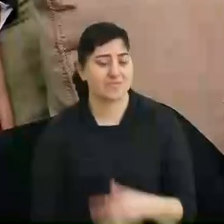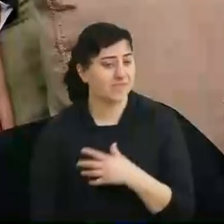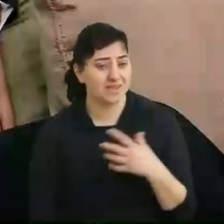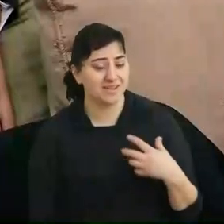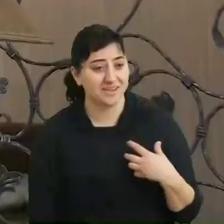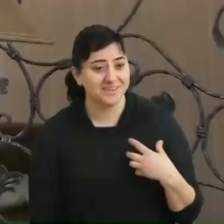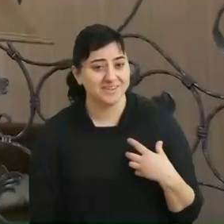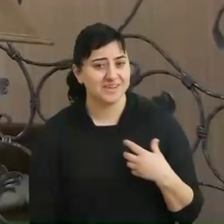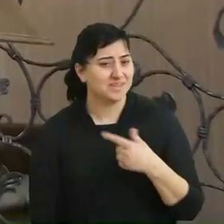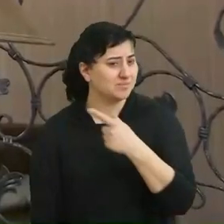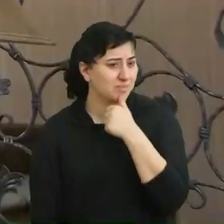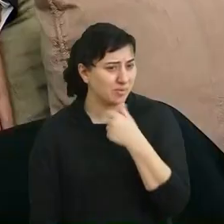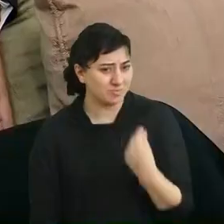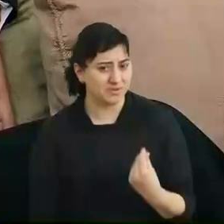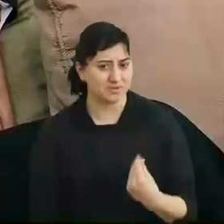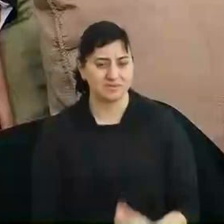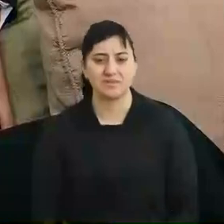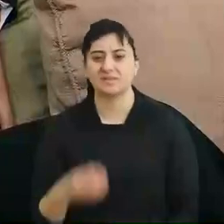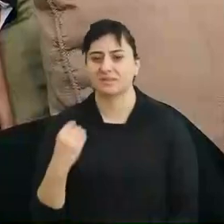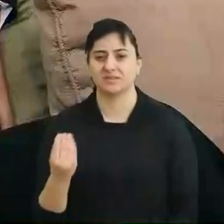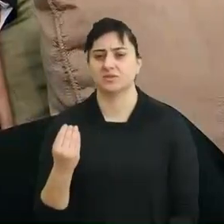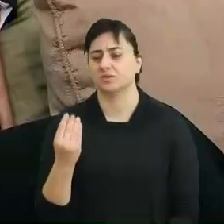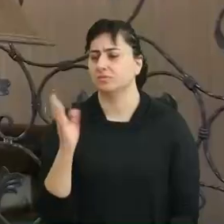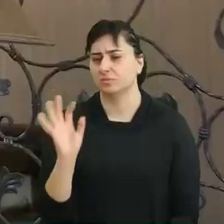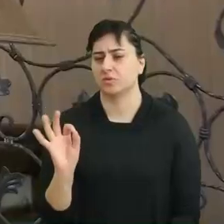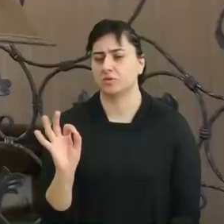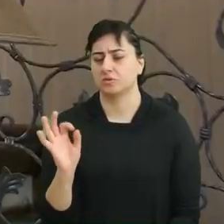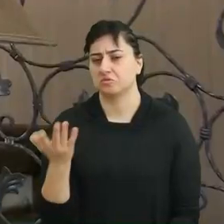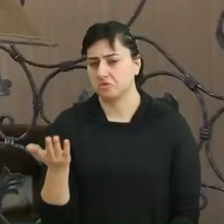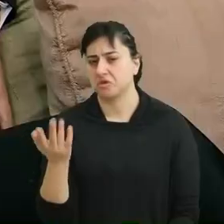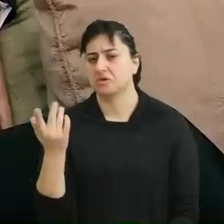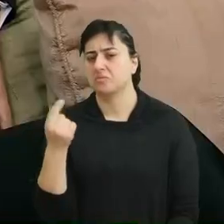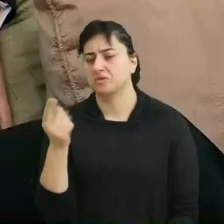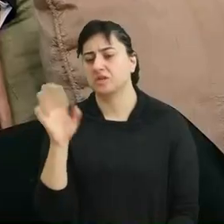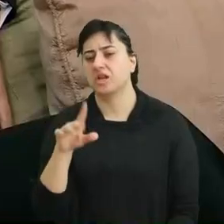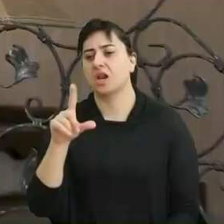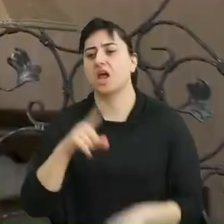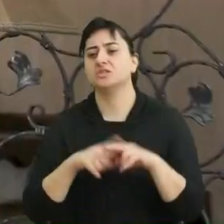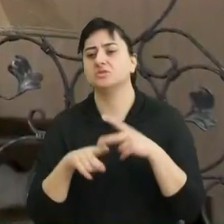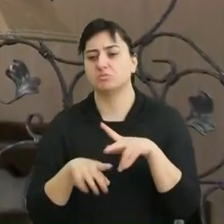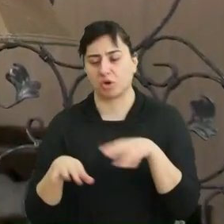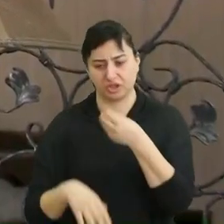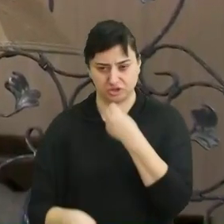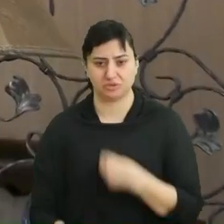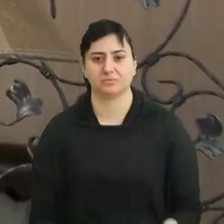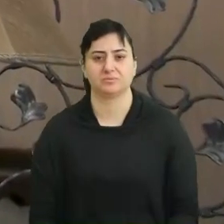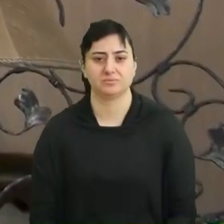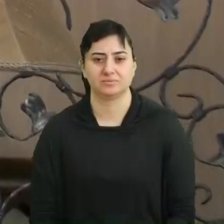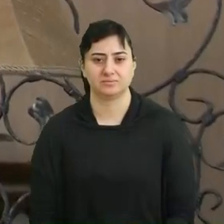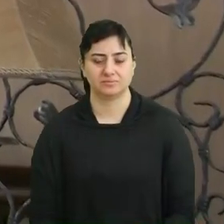Anişkocuğum, babişkom iyi mi? Gayet iyiyim hoşum. Hatta birazdan laf böreği yiyecek.